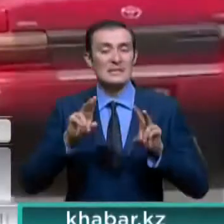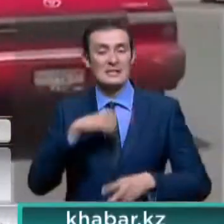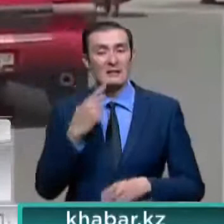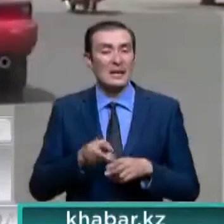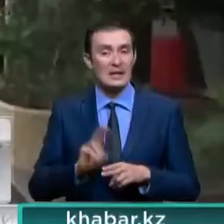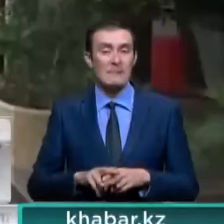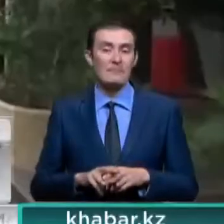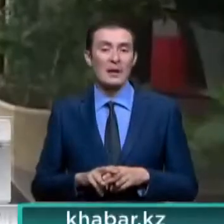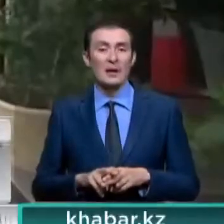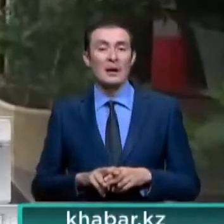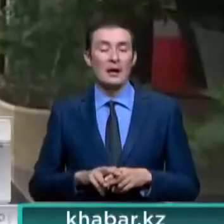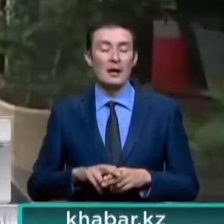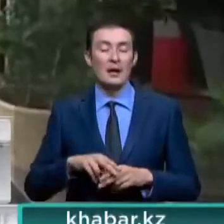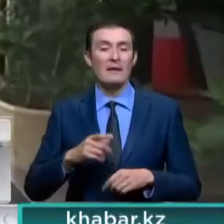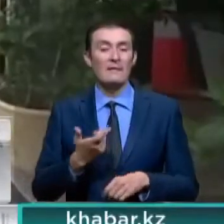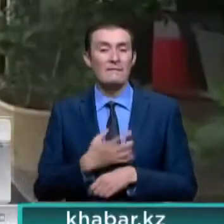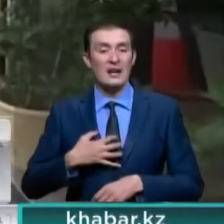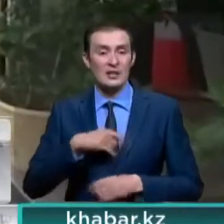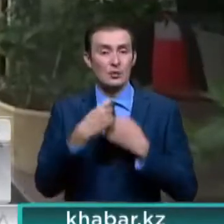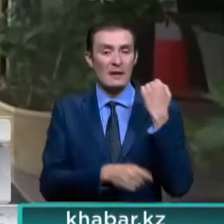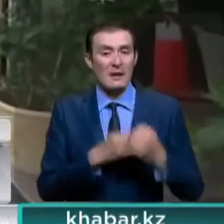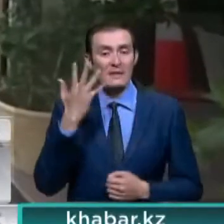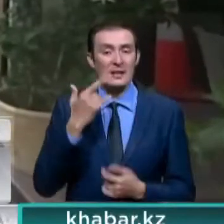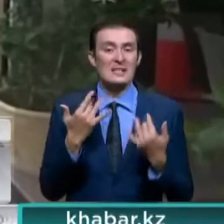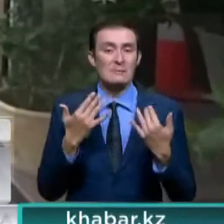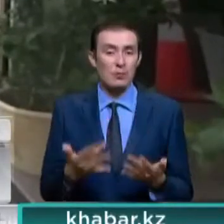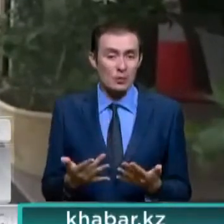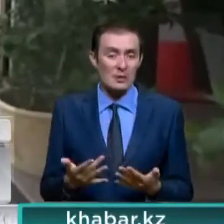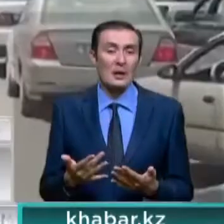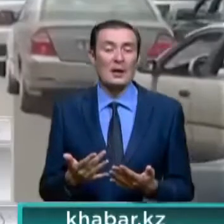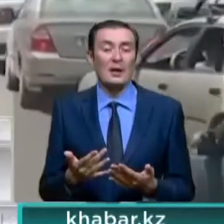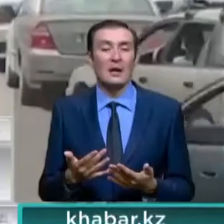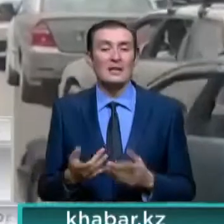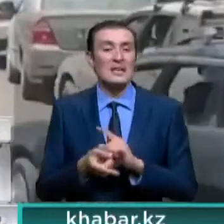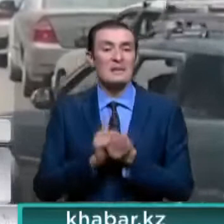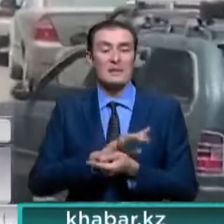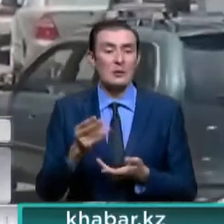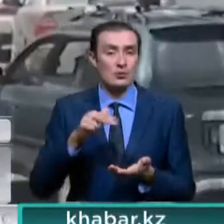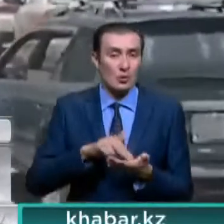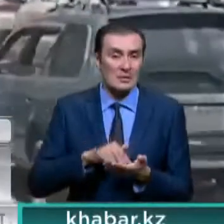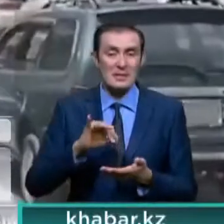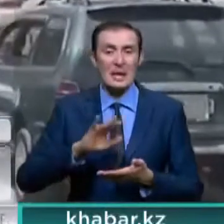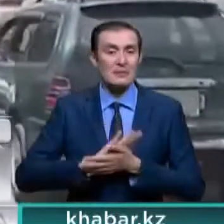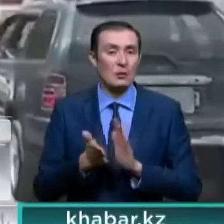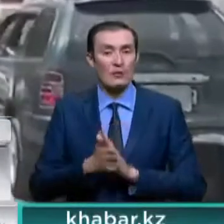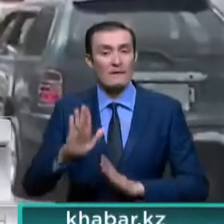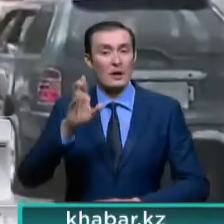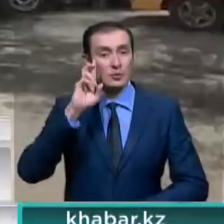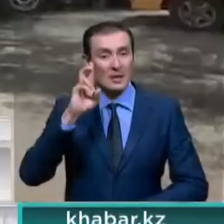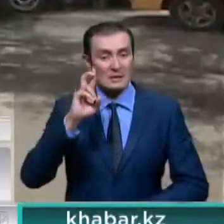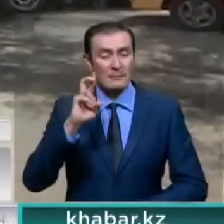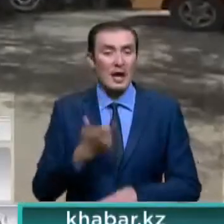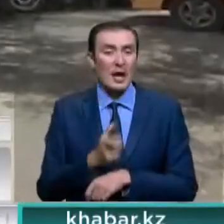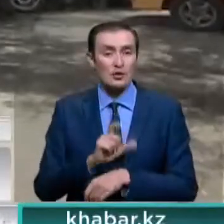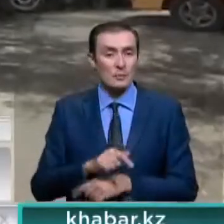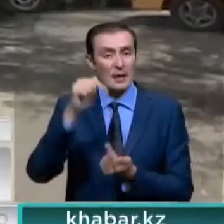это низкой эластичностью товаров, когда на спрос слабо влияют цены и социальная обстановка в стране.